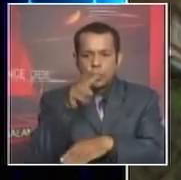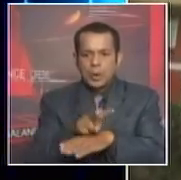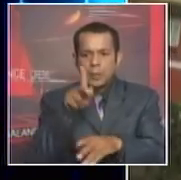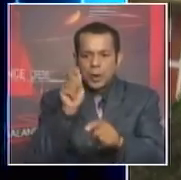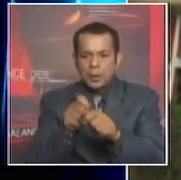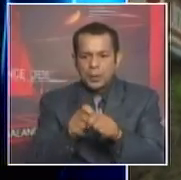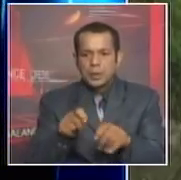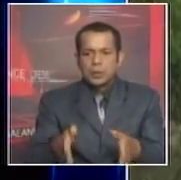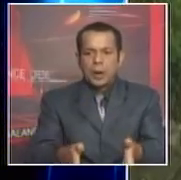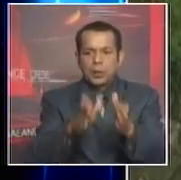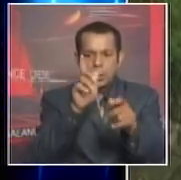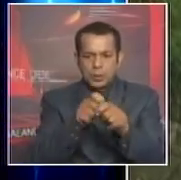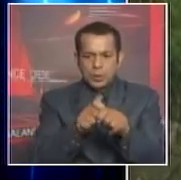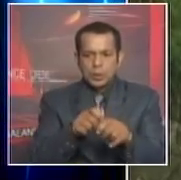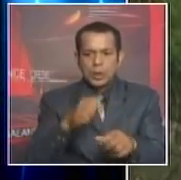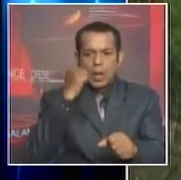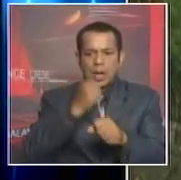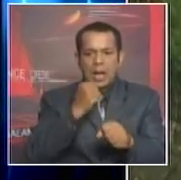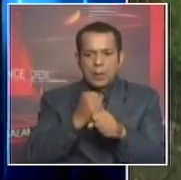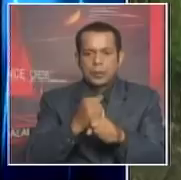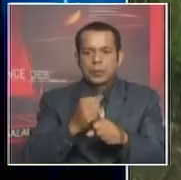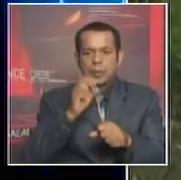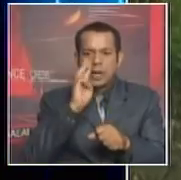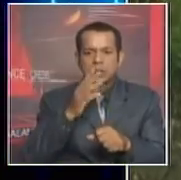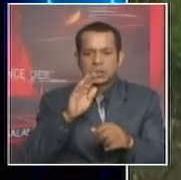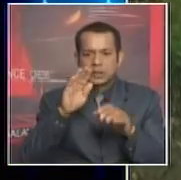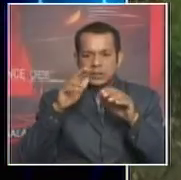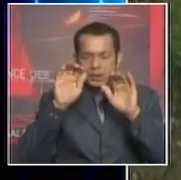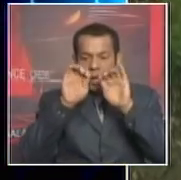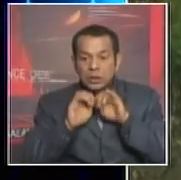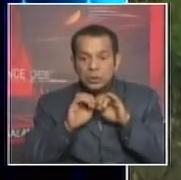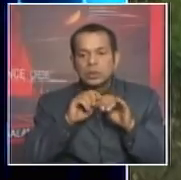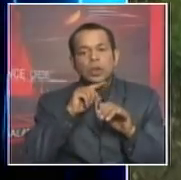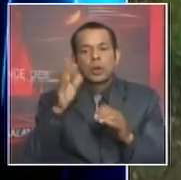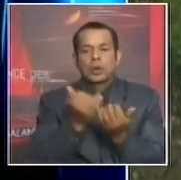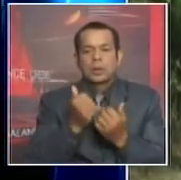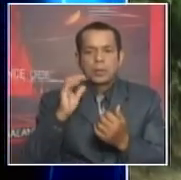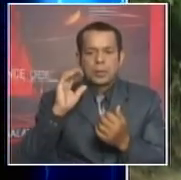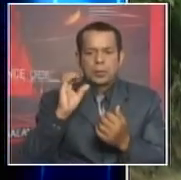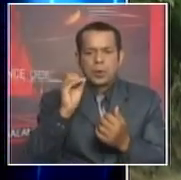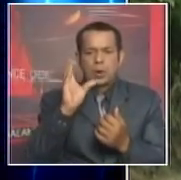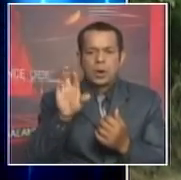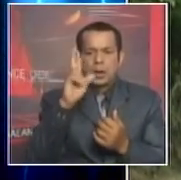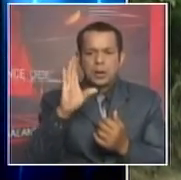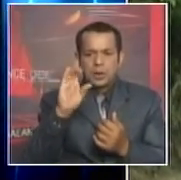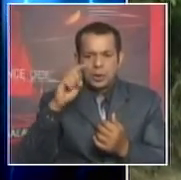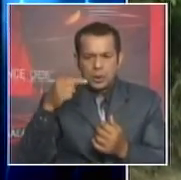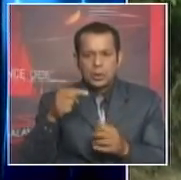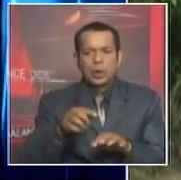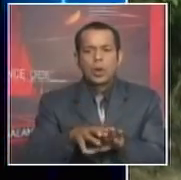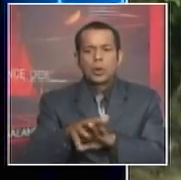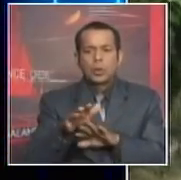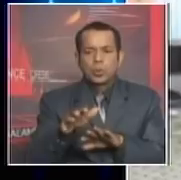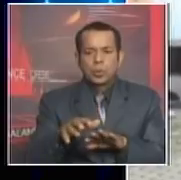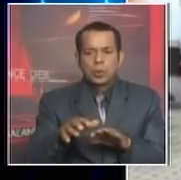निर्माण गर्ने सम्बन्धित निकायले कामप्रति चासो नदिँदा दैनिक यहाँको यात्रा गर्ने पर्यटकहरू मर्कामा परेको पर्यटन